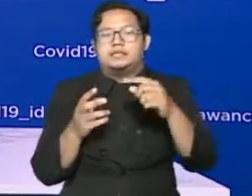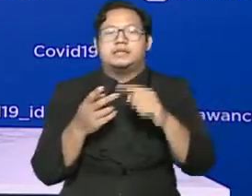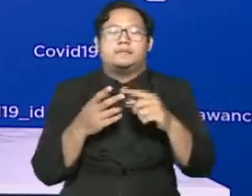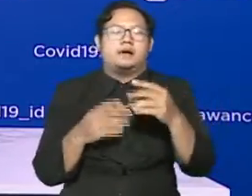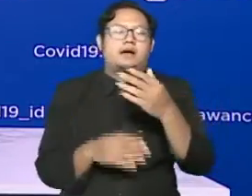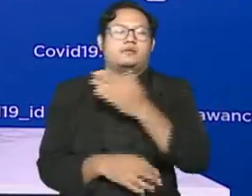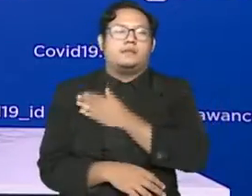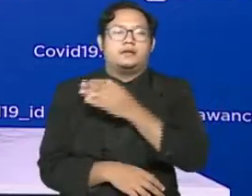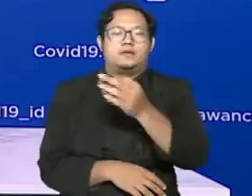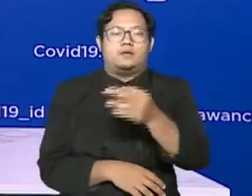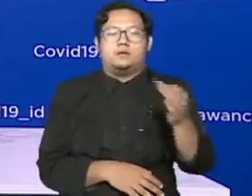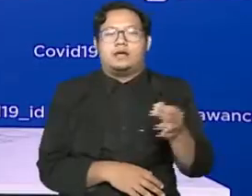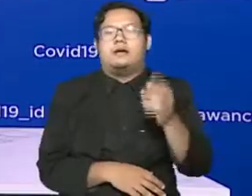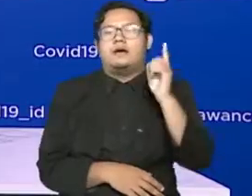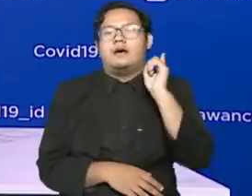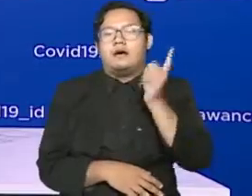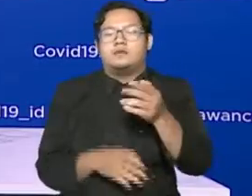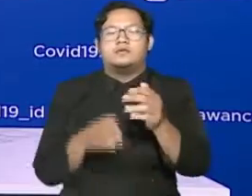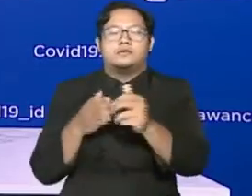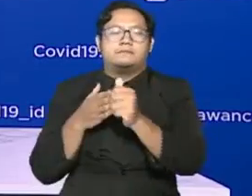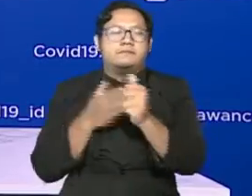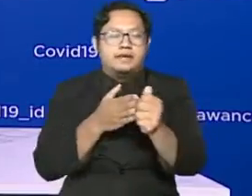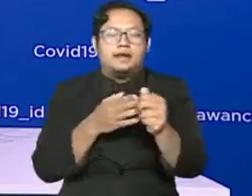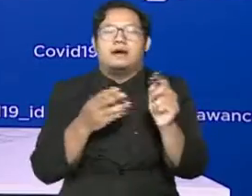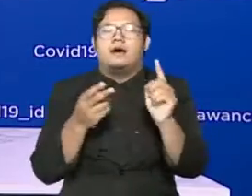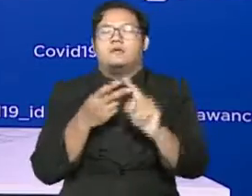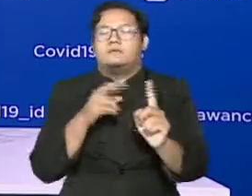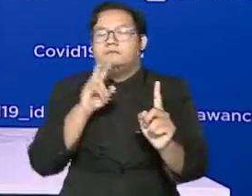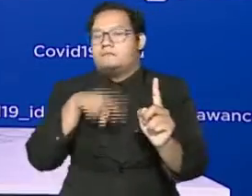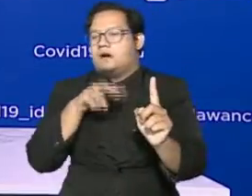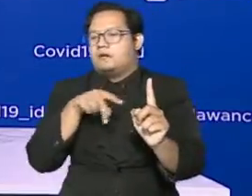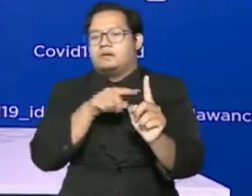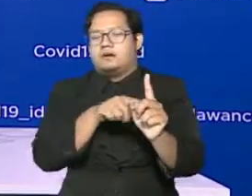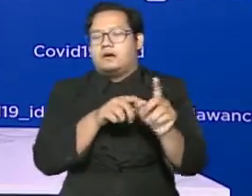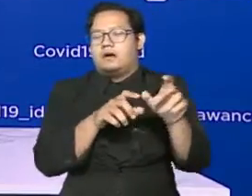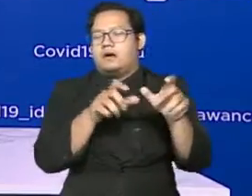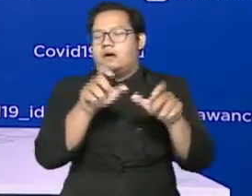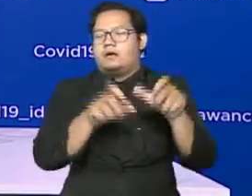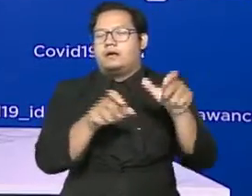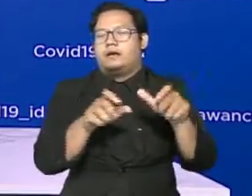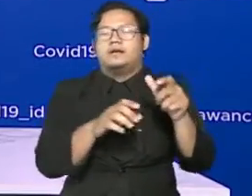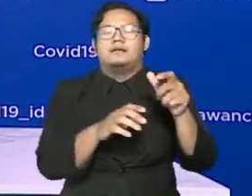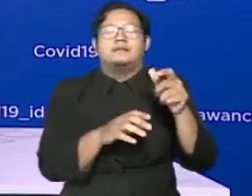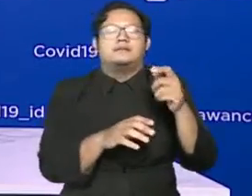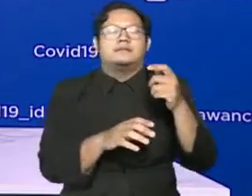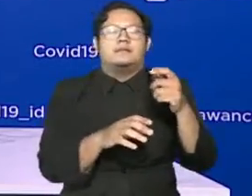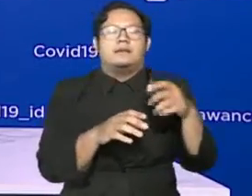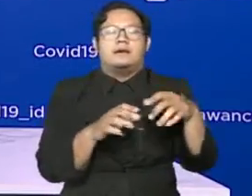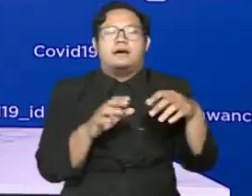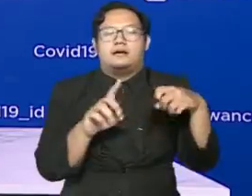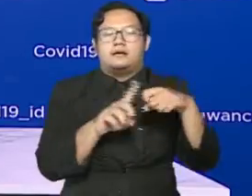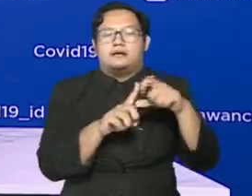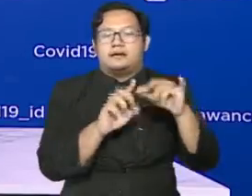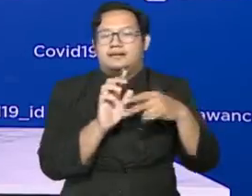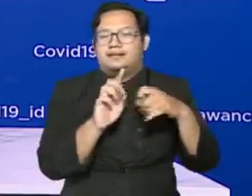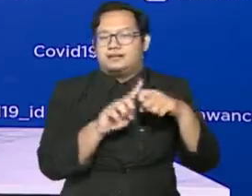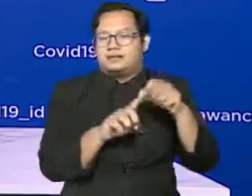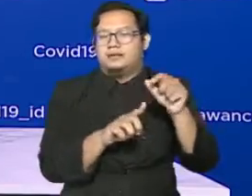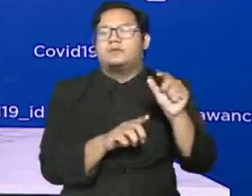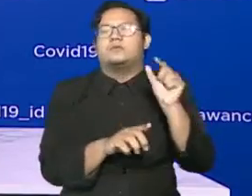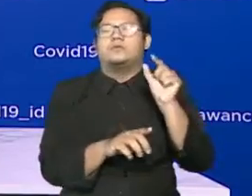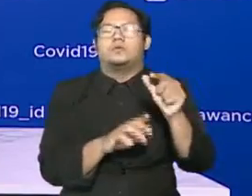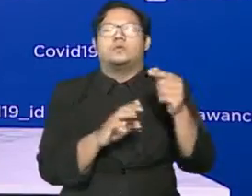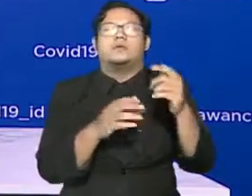harus melakukan pembinaan dan pengawasan terhadap pemberlakuan pelaksanaan batas tarif tertinggi untuk pemeriksaan